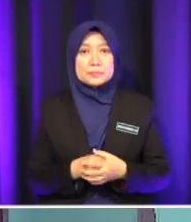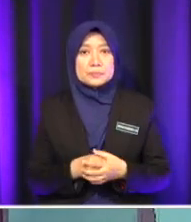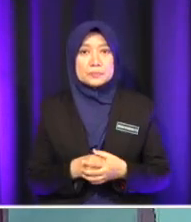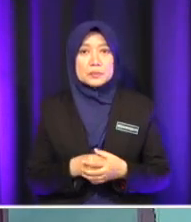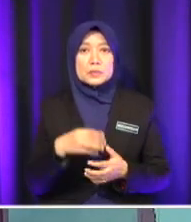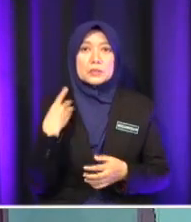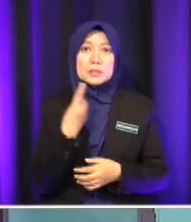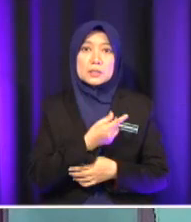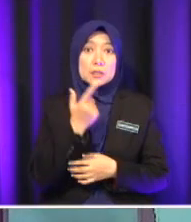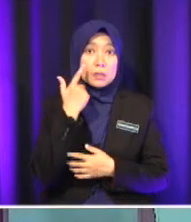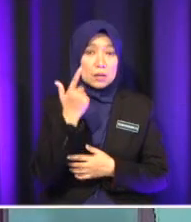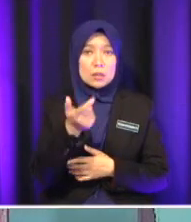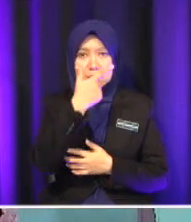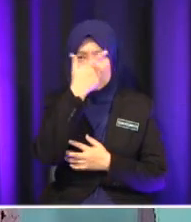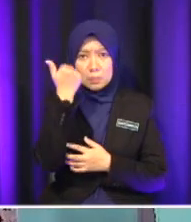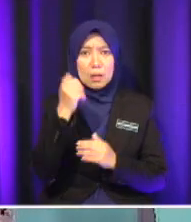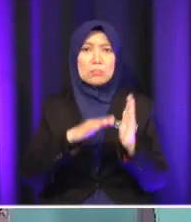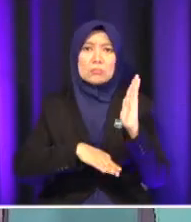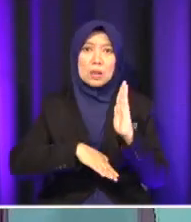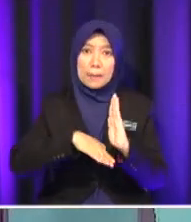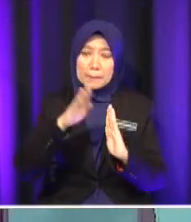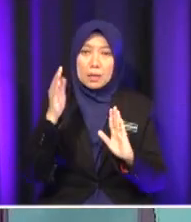lihat sebab lebih